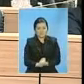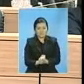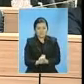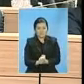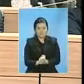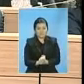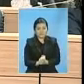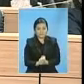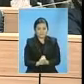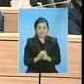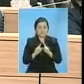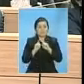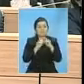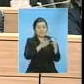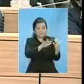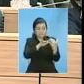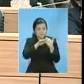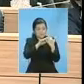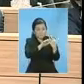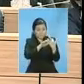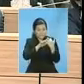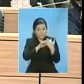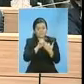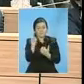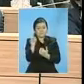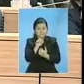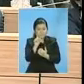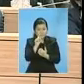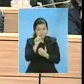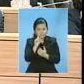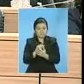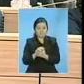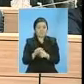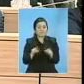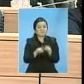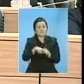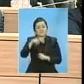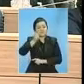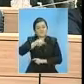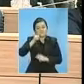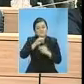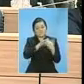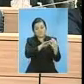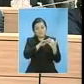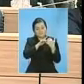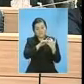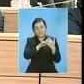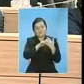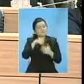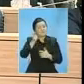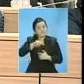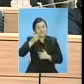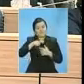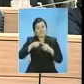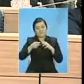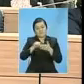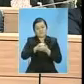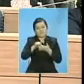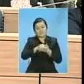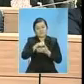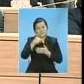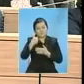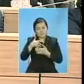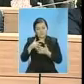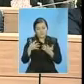เกิดการสนทนานั้นยังเป็นสนทนาในกวังวนแบบเดิมที่มืดมนเหมือนเงานั้น